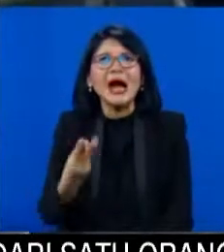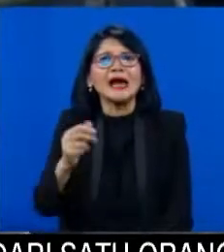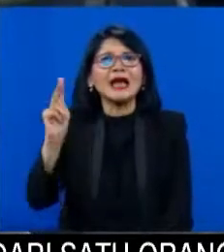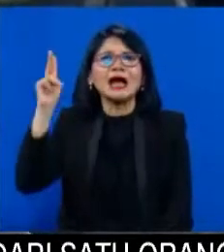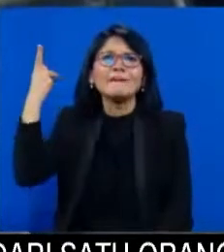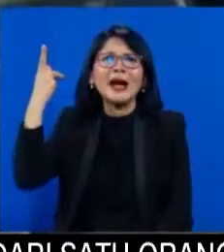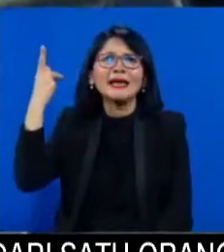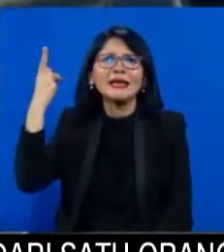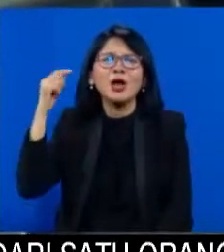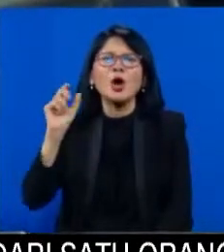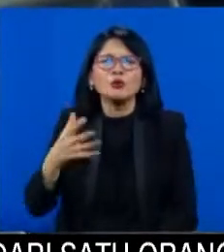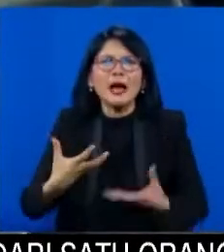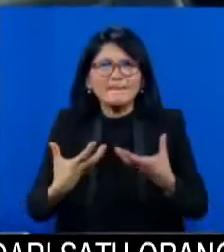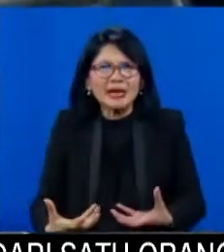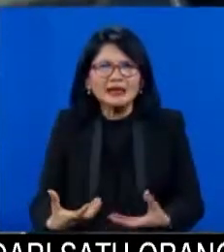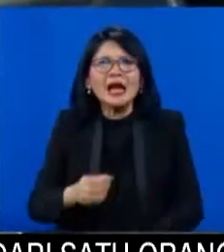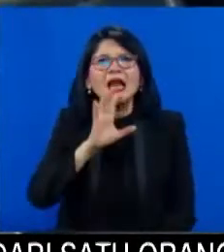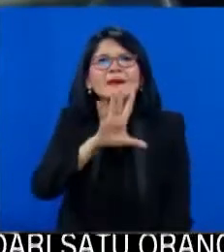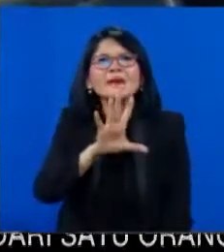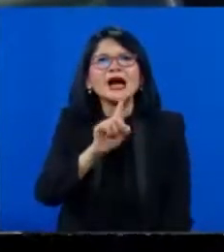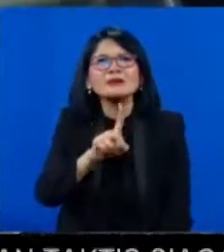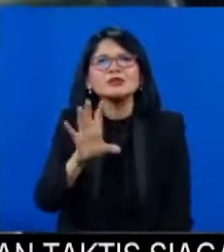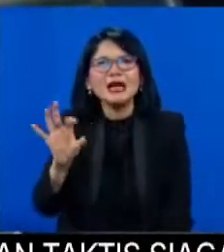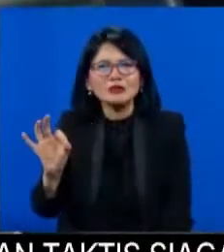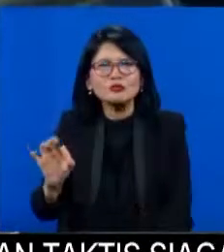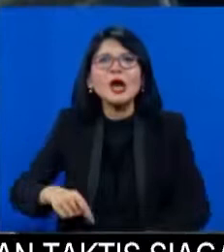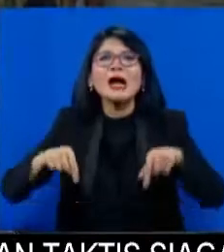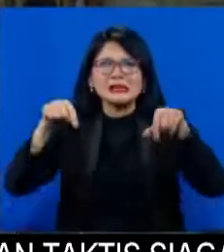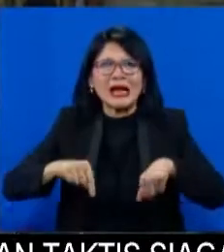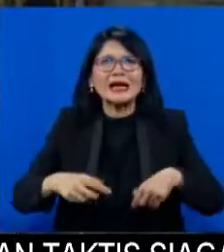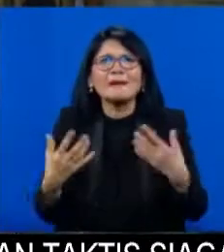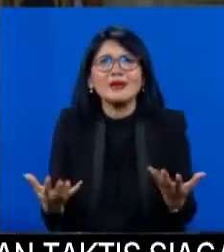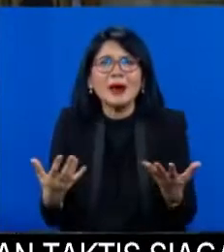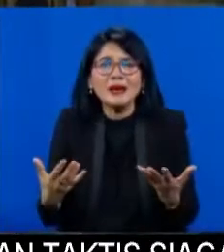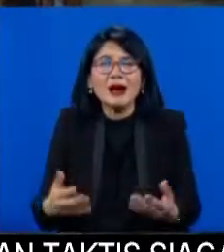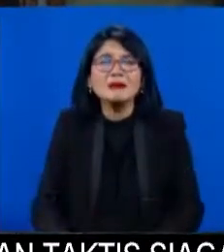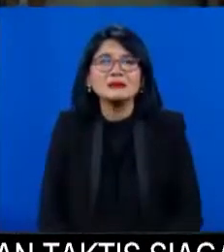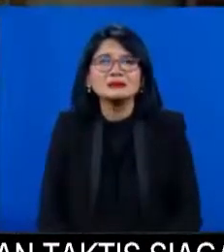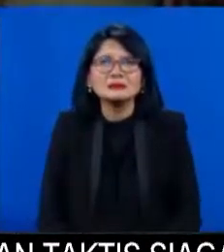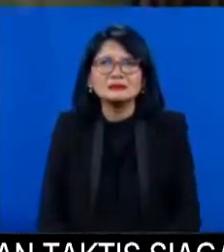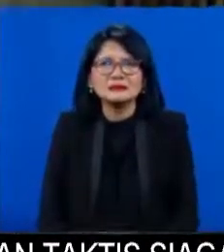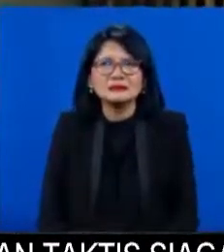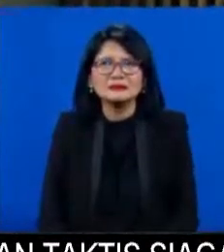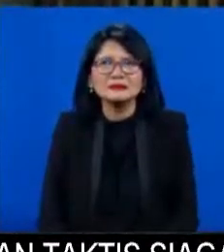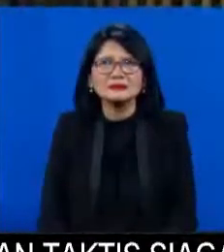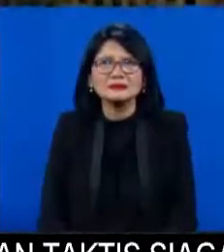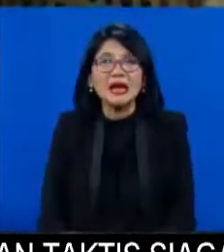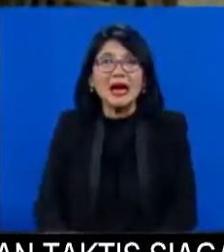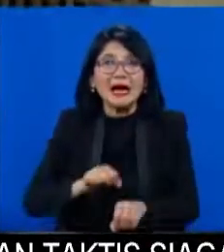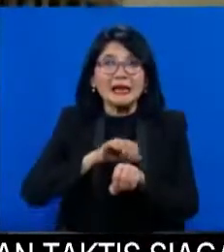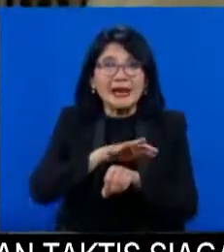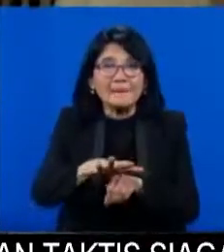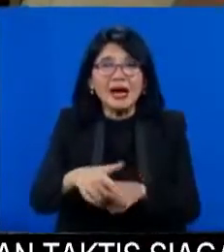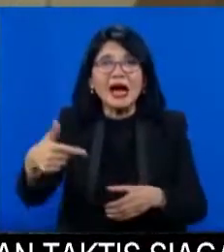kewalahan harga 5.100 saja sekarang juga. Sekarang iya. Menyikapi soal dampak kenaikan harga